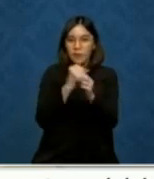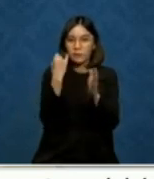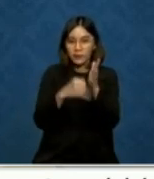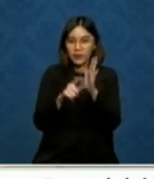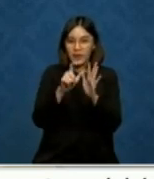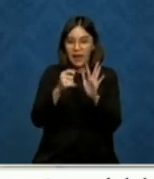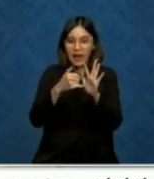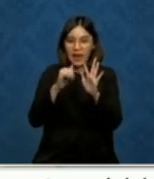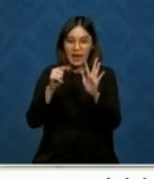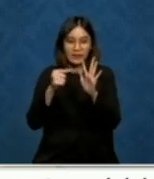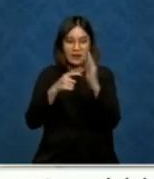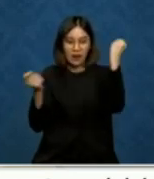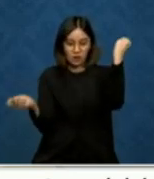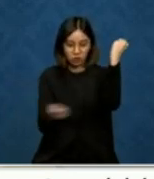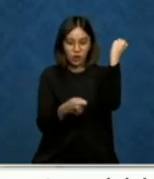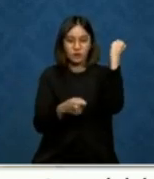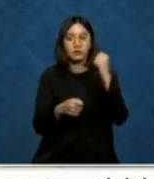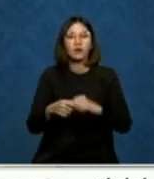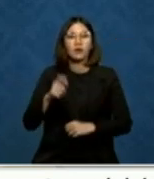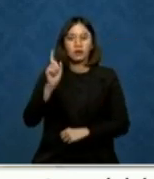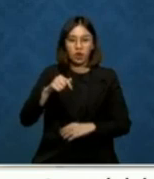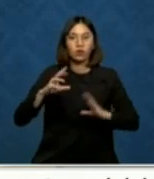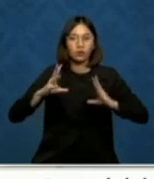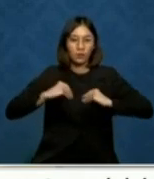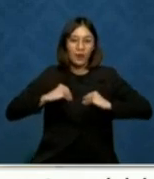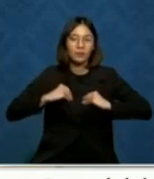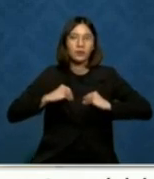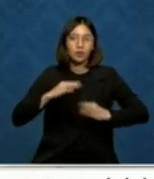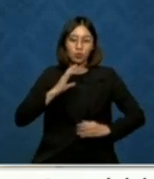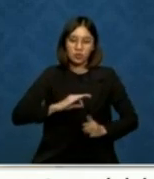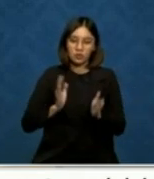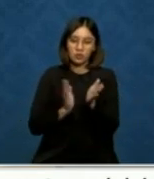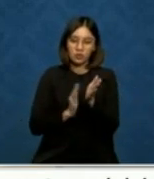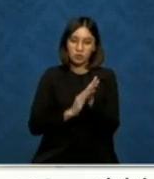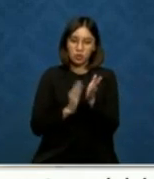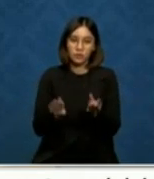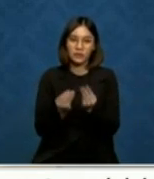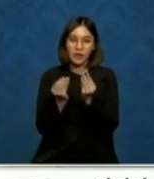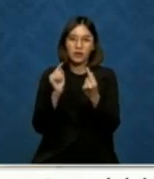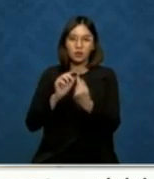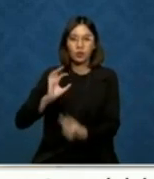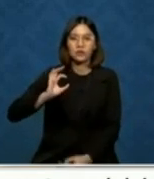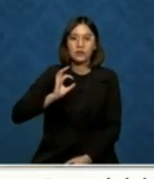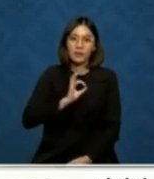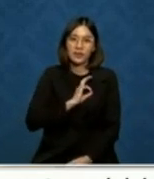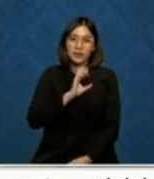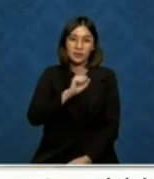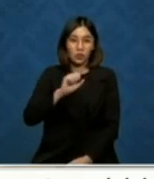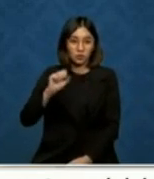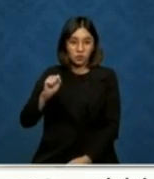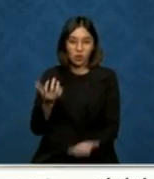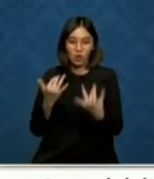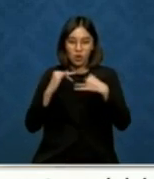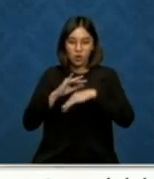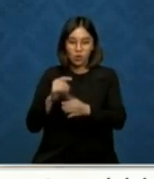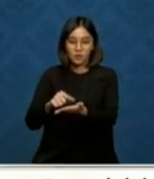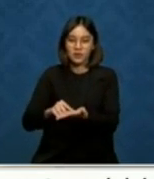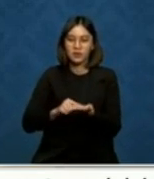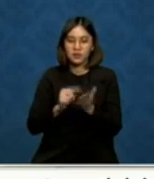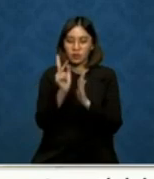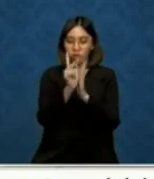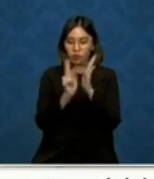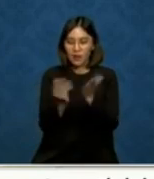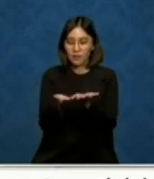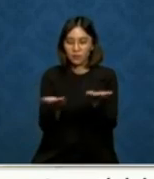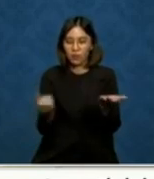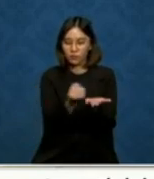าต้องมีโทษผมเห็นด้วยนะครับแล้วก็ต้องชื่นชมและขอบคุณท่านสมาชิกสภาผู้แทนราษฎรที่ได้ร่วมกันยื่นเสนอกฎหมายทั้